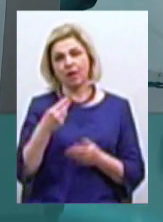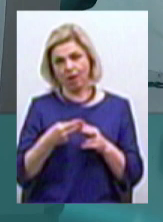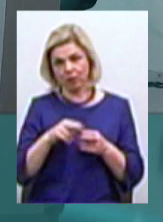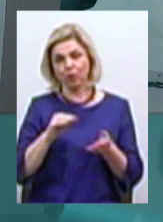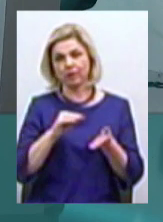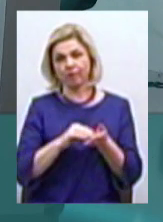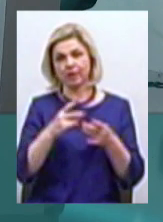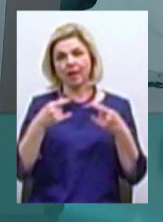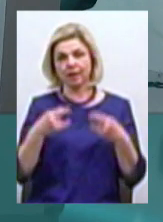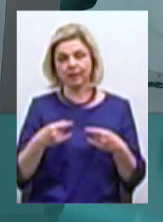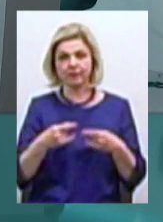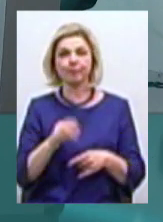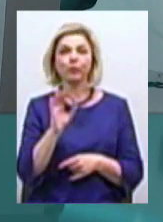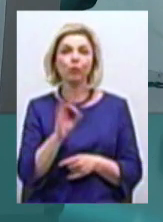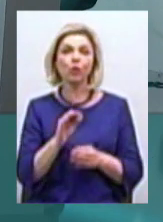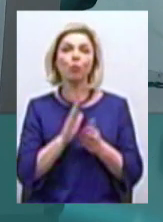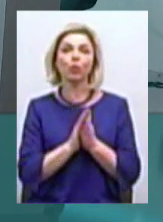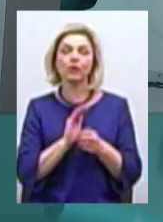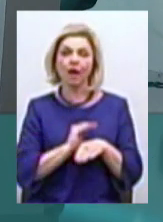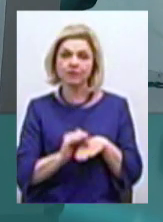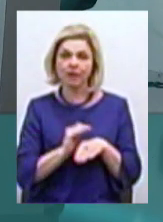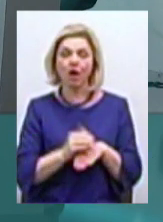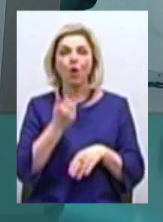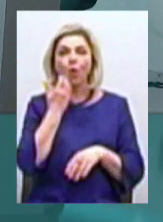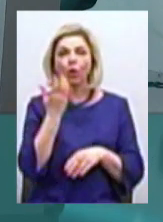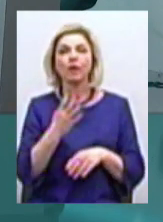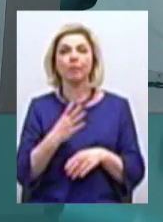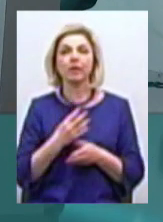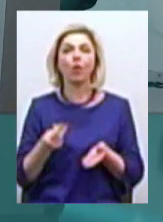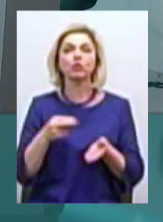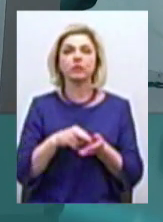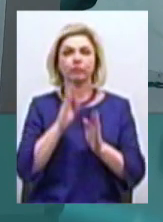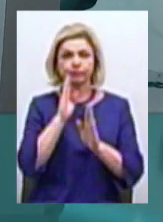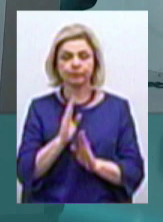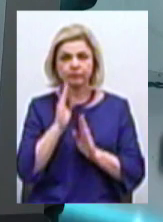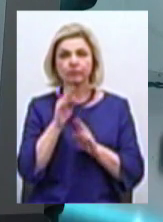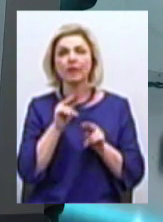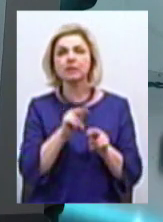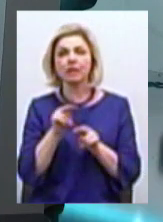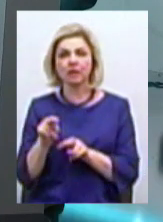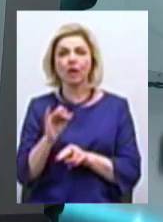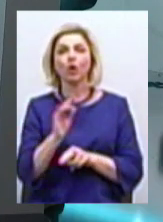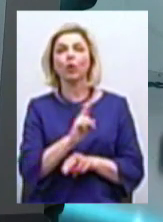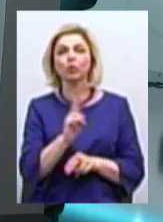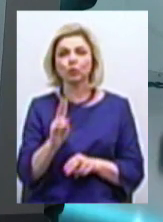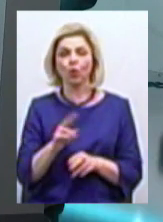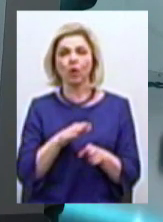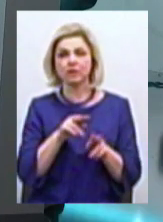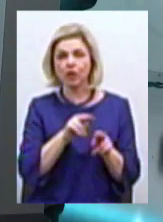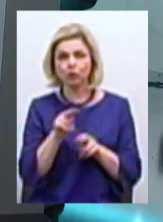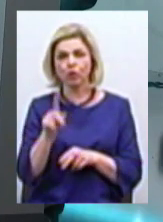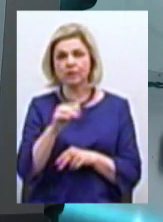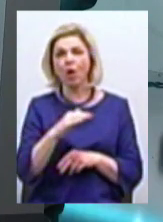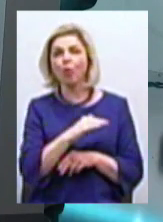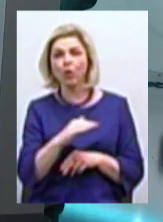92 33. Олег, будь ласка, коли саме було встановлено цілодобове спостереження і хто безпосередньо слідкував за